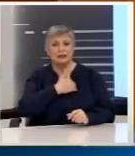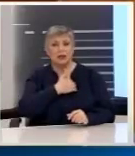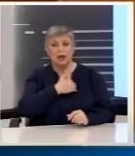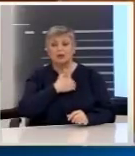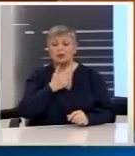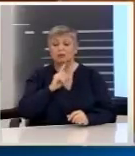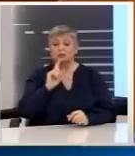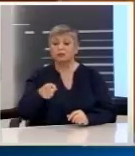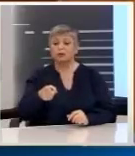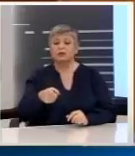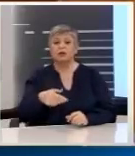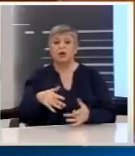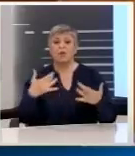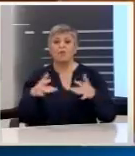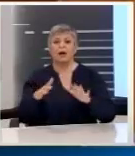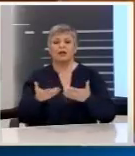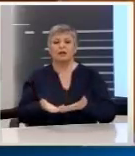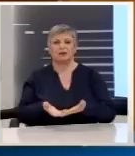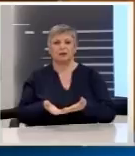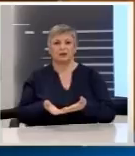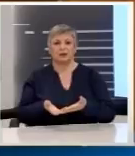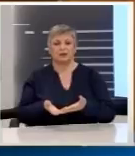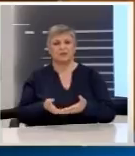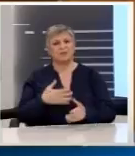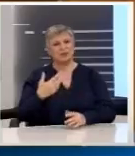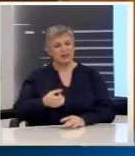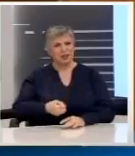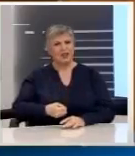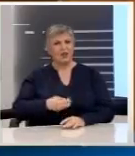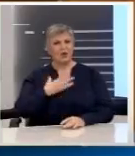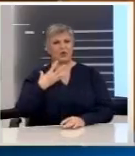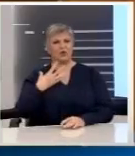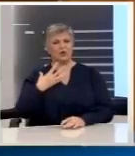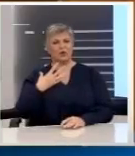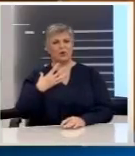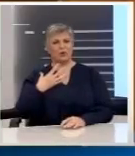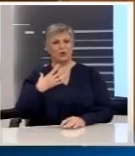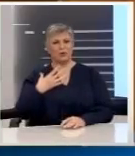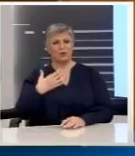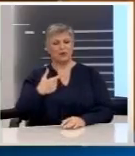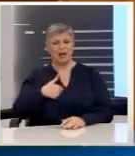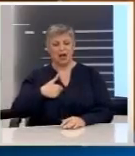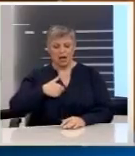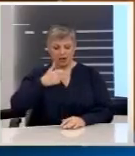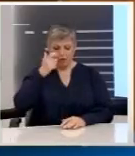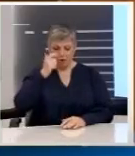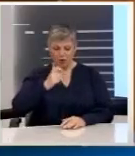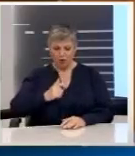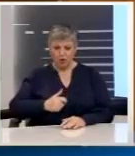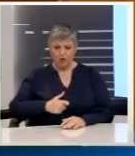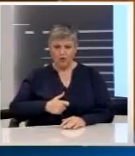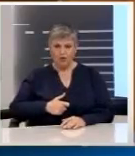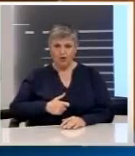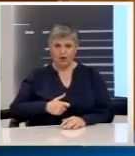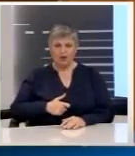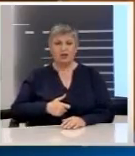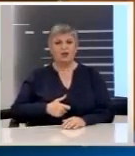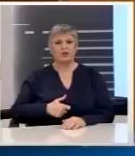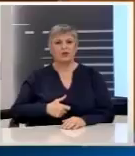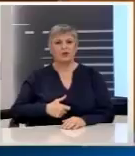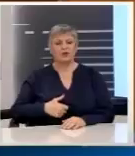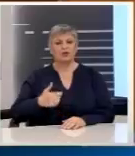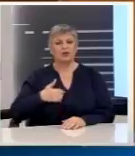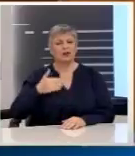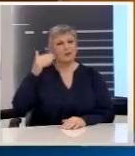αίσθηση ότι αν έκρινα αποκλειστικά με κριτήρια